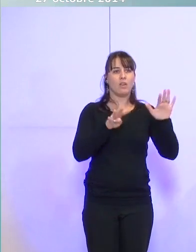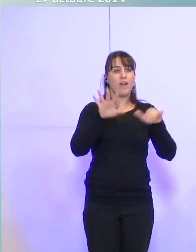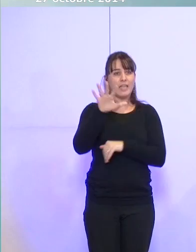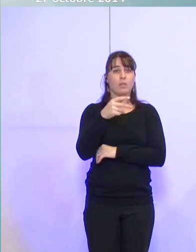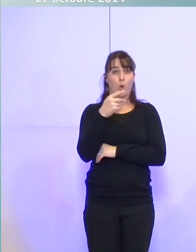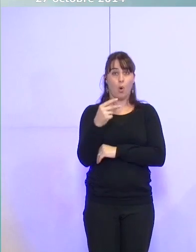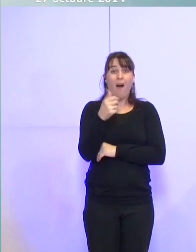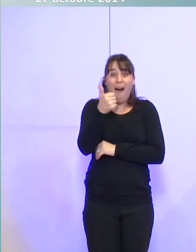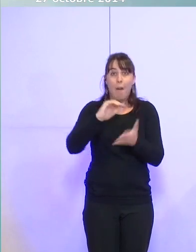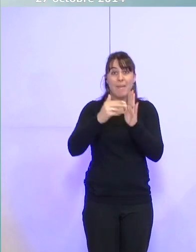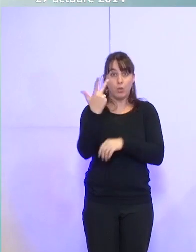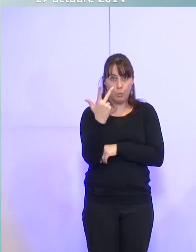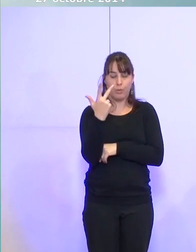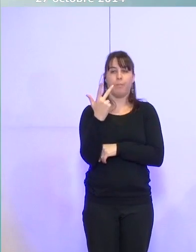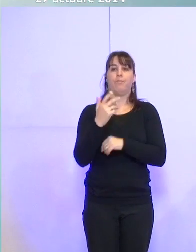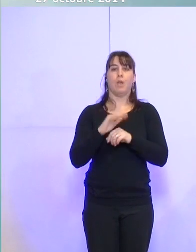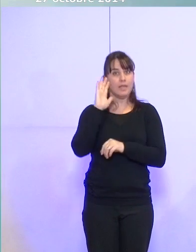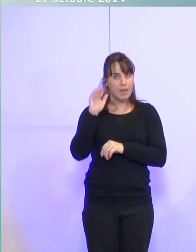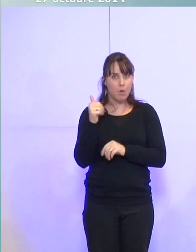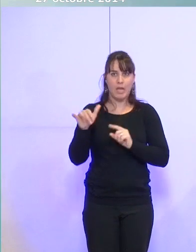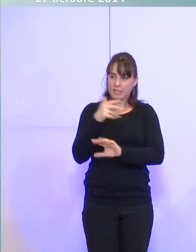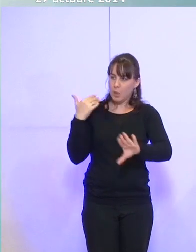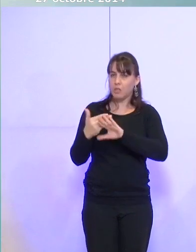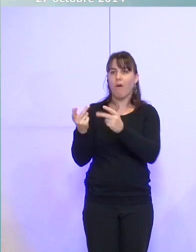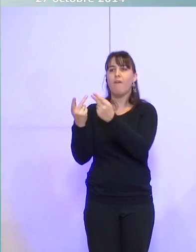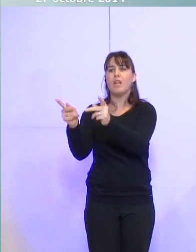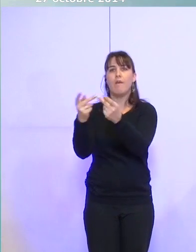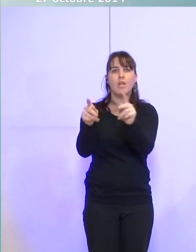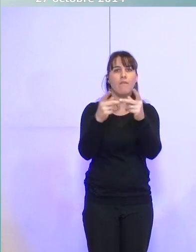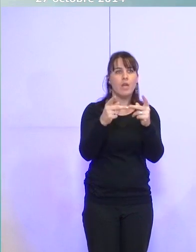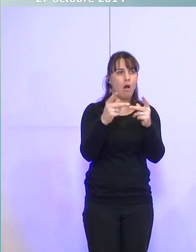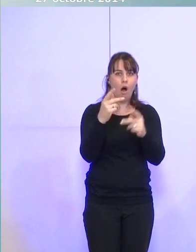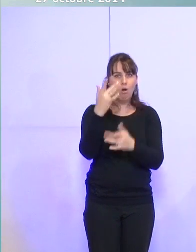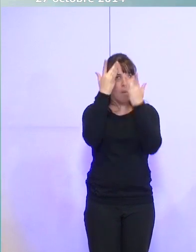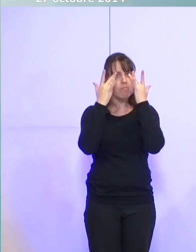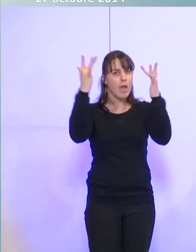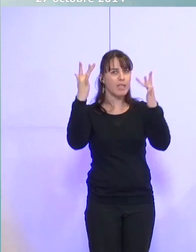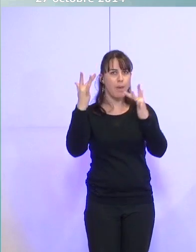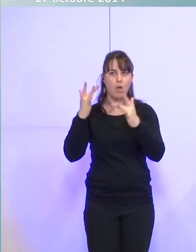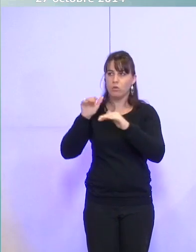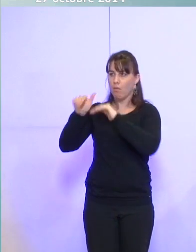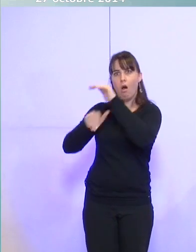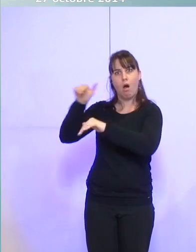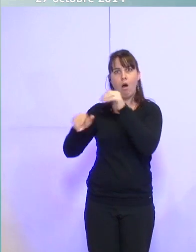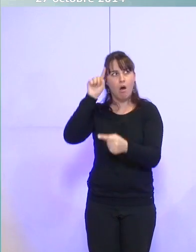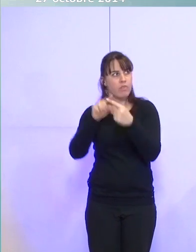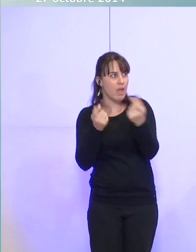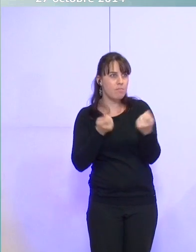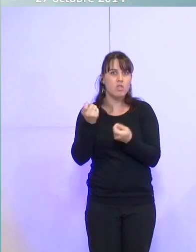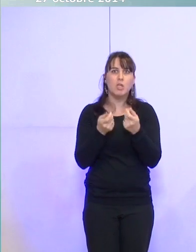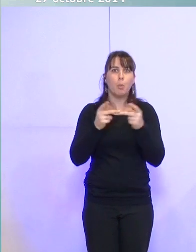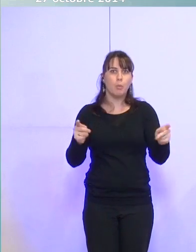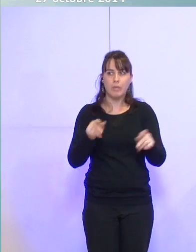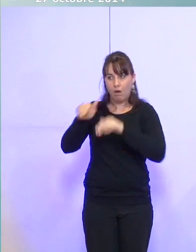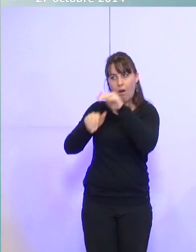cube. C'est dans ce contexte que de nombreuses communes font appel à l'expérience de la Régie des eaux de Grenoble en matière de gestion publique, que ce soit par